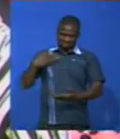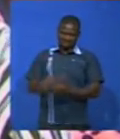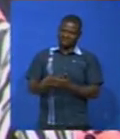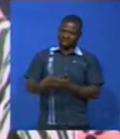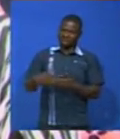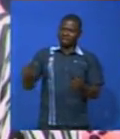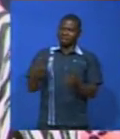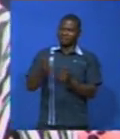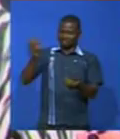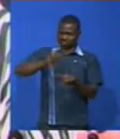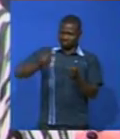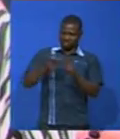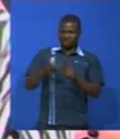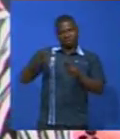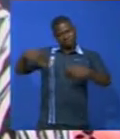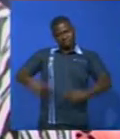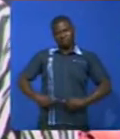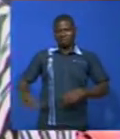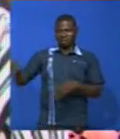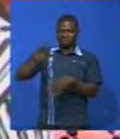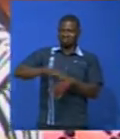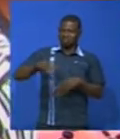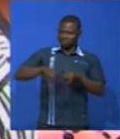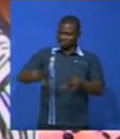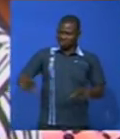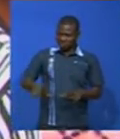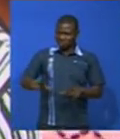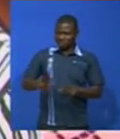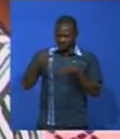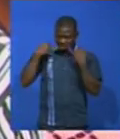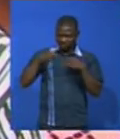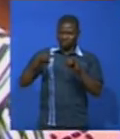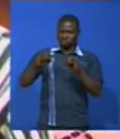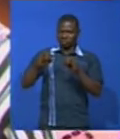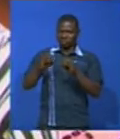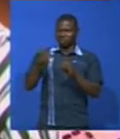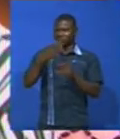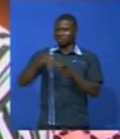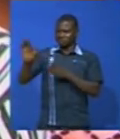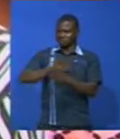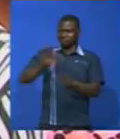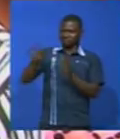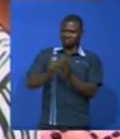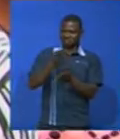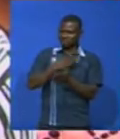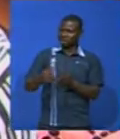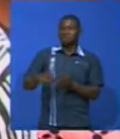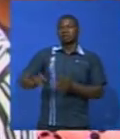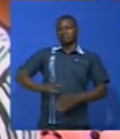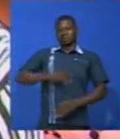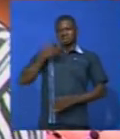partenariat aussi avec les jeunes à mettre en place une plateforme d'information, de formation et de sensibilisation donc sur